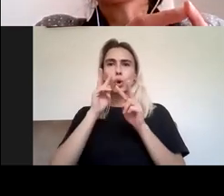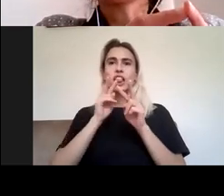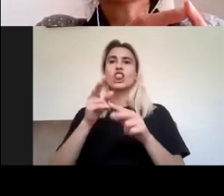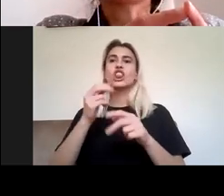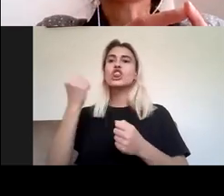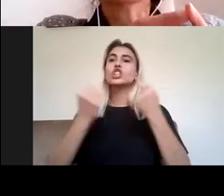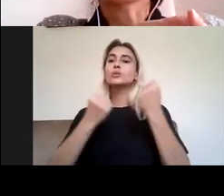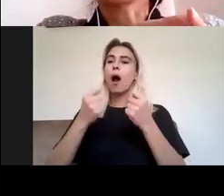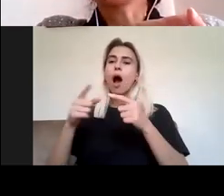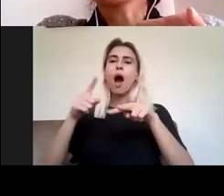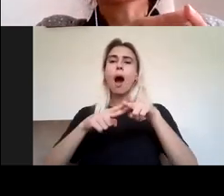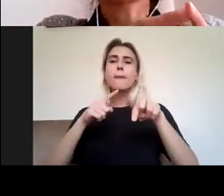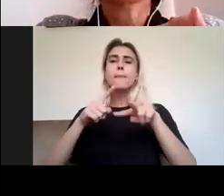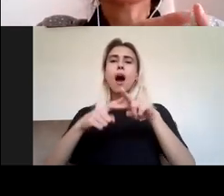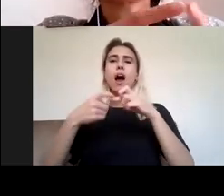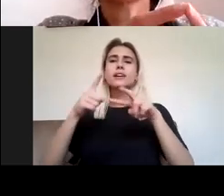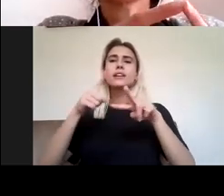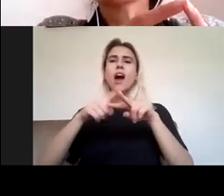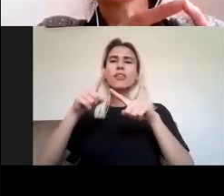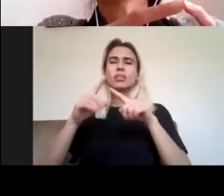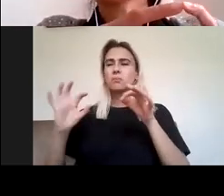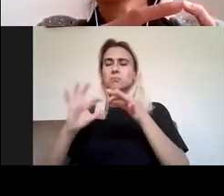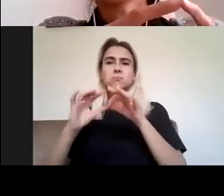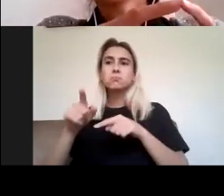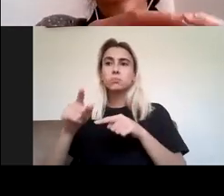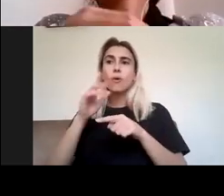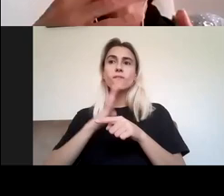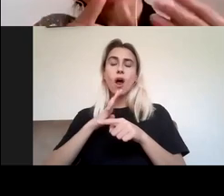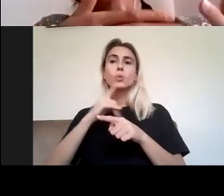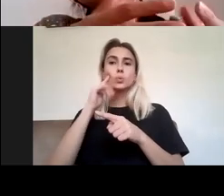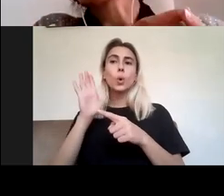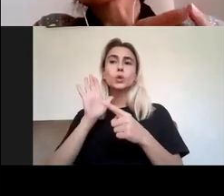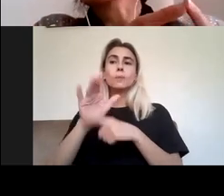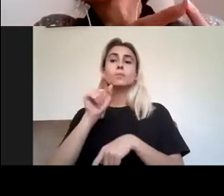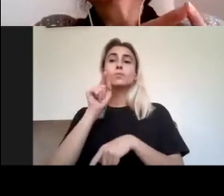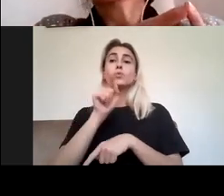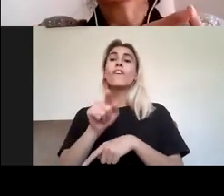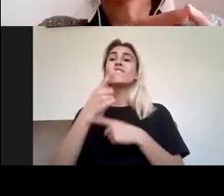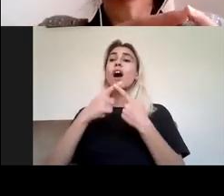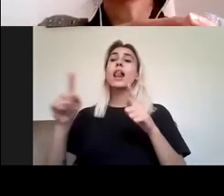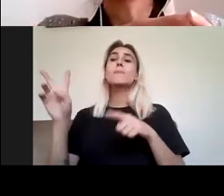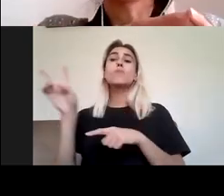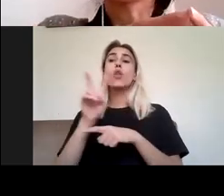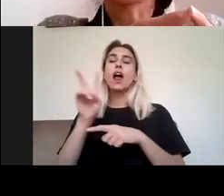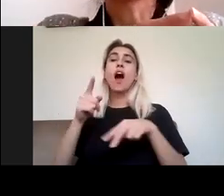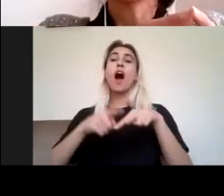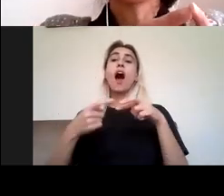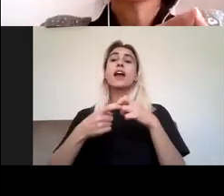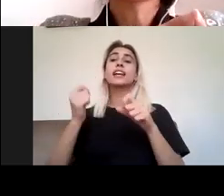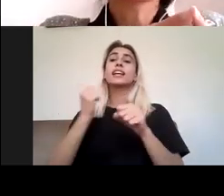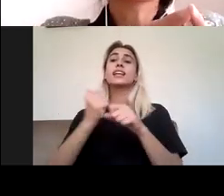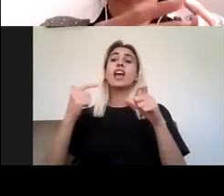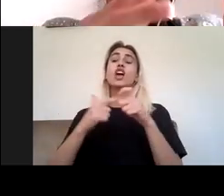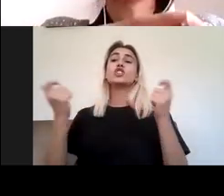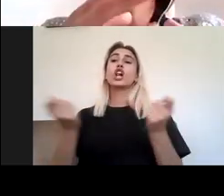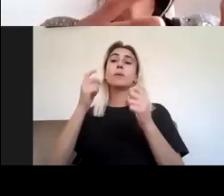aparatlarına ilişkin bir tartışma vardı. Ve bu taşıma aparatlarına ilişkin tartışmalarda da biz farklı modellere ilişkin Ar-Ge çalışmaları da incelendi.